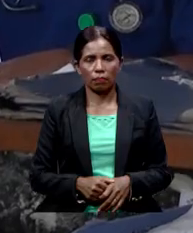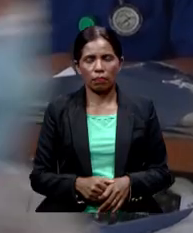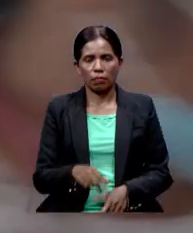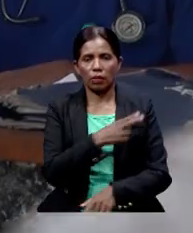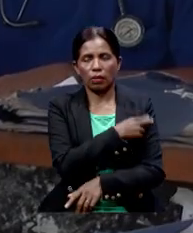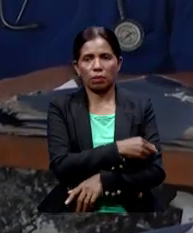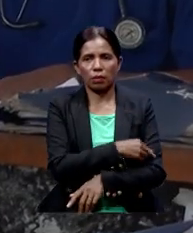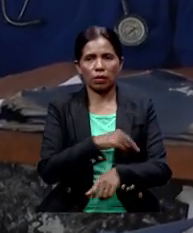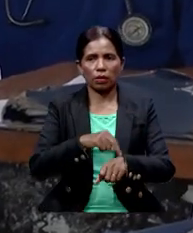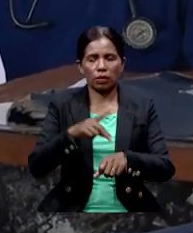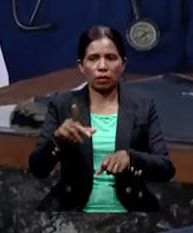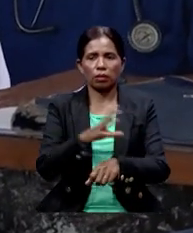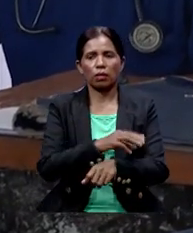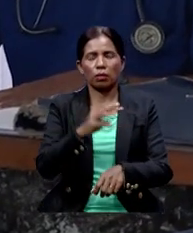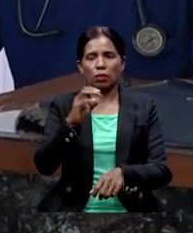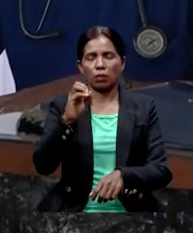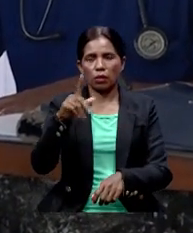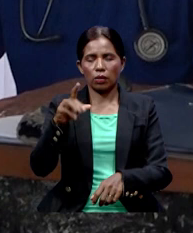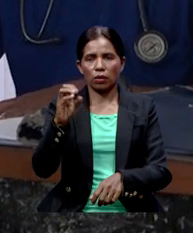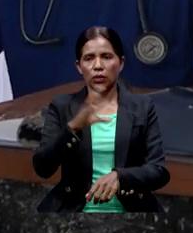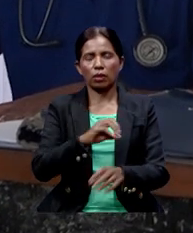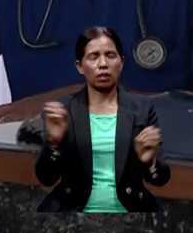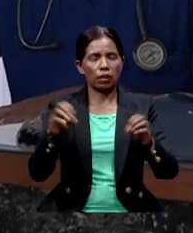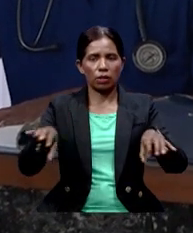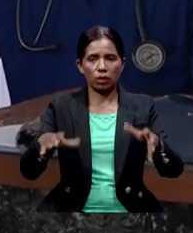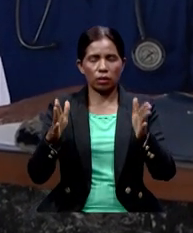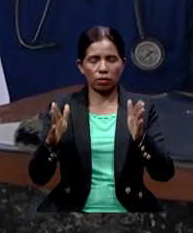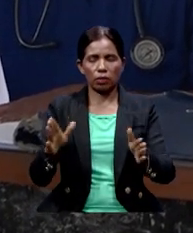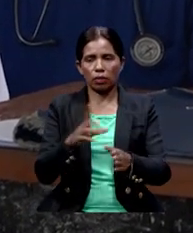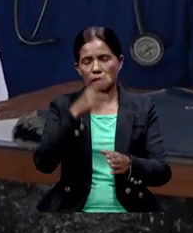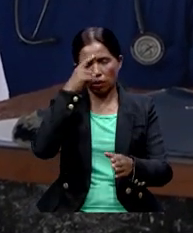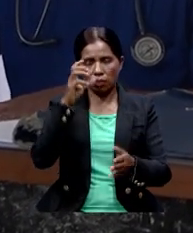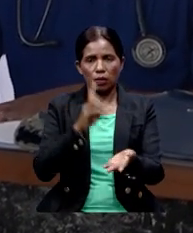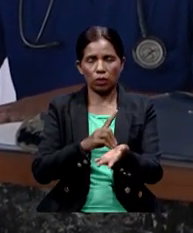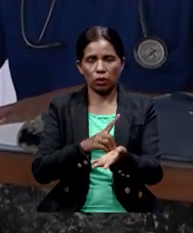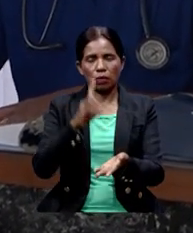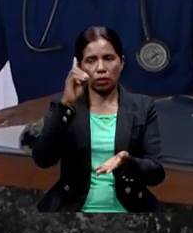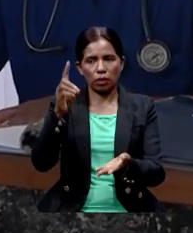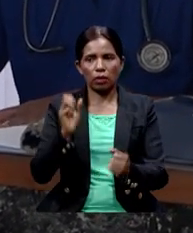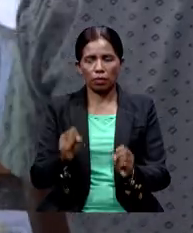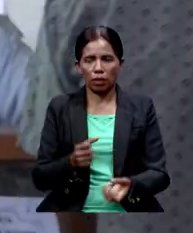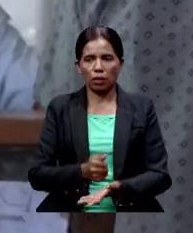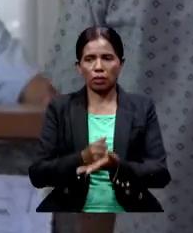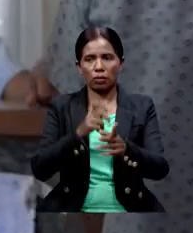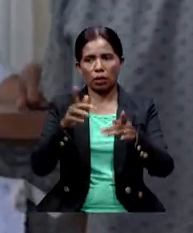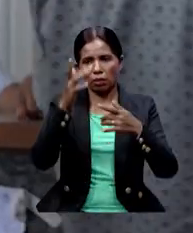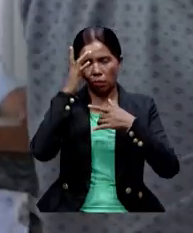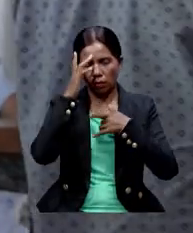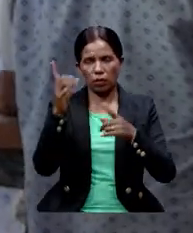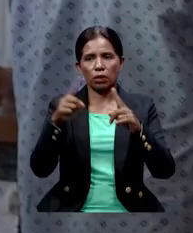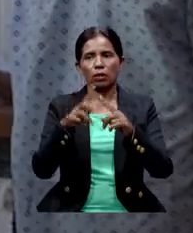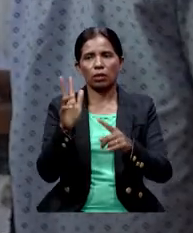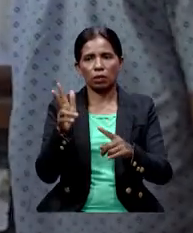Hospital Nacional e sala pulmonologia menos pessoal saúde também médico na inida det bele atende paciente totolo nulo